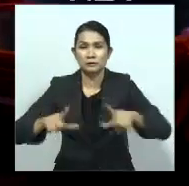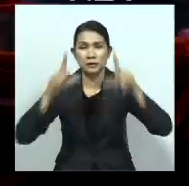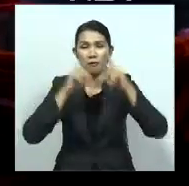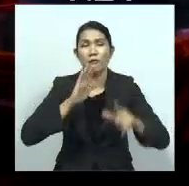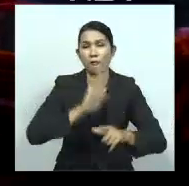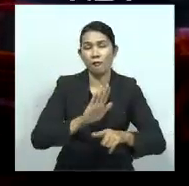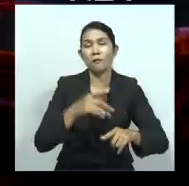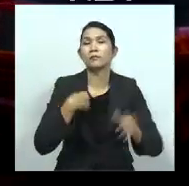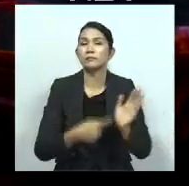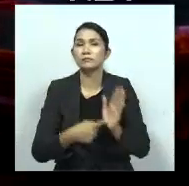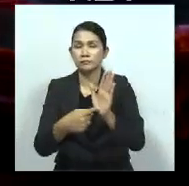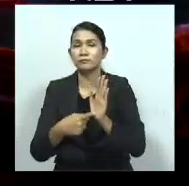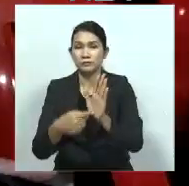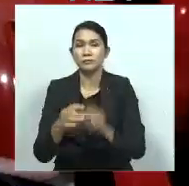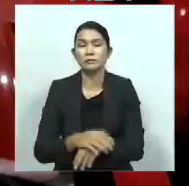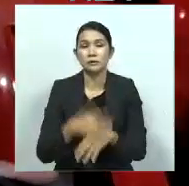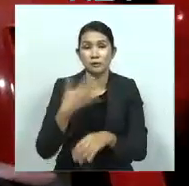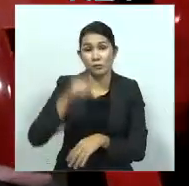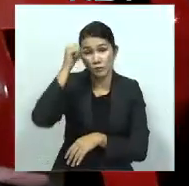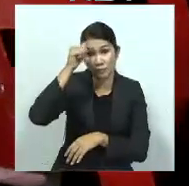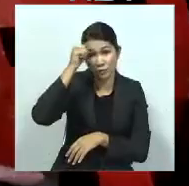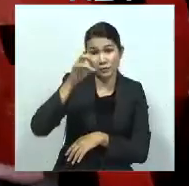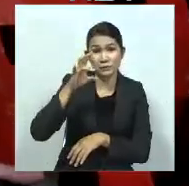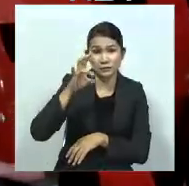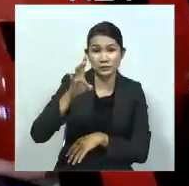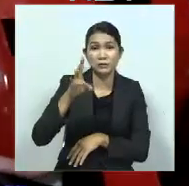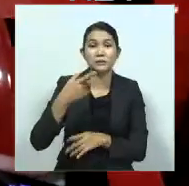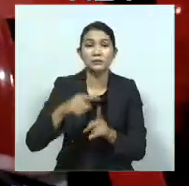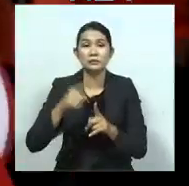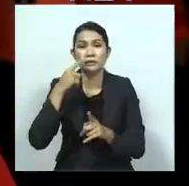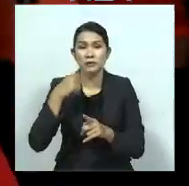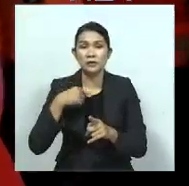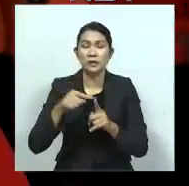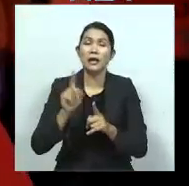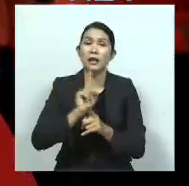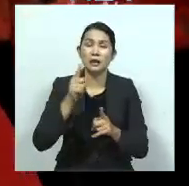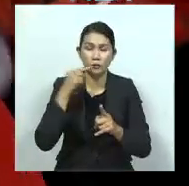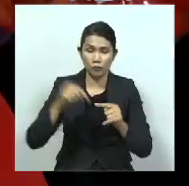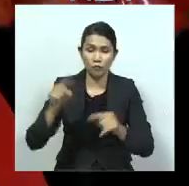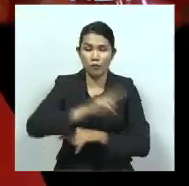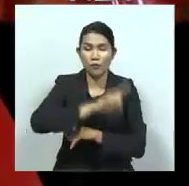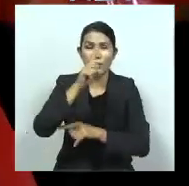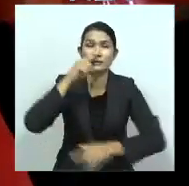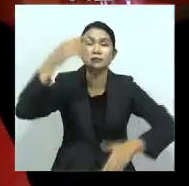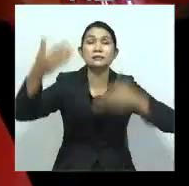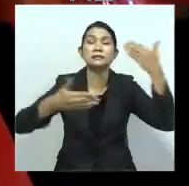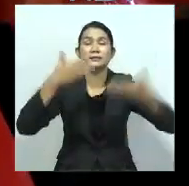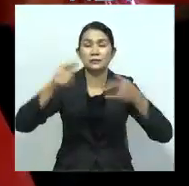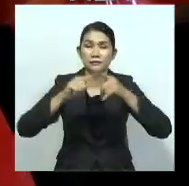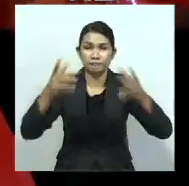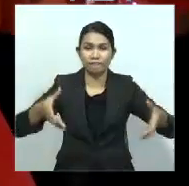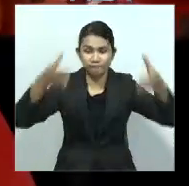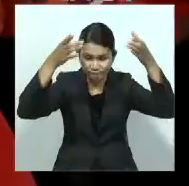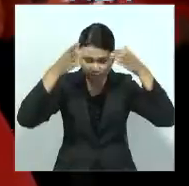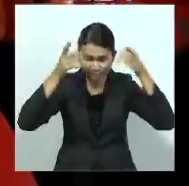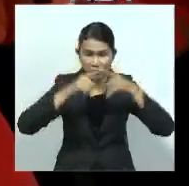พื้นที่ตลอด7วันของการจัดการแสดงมหรสพสมโภชเนื่องในโอกาสมหามงคลพระราชพิธีบรมราชาภิ